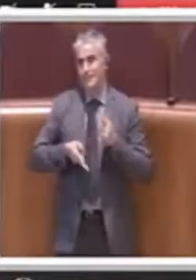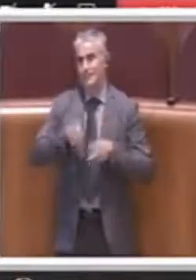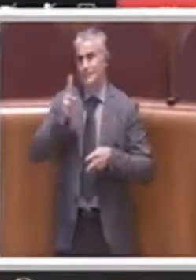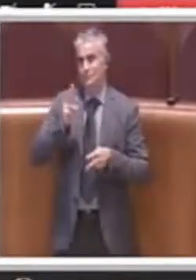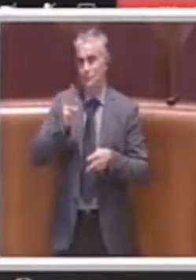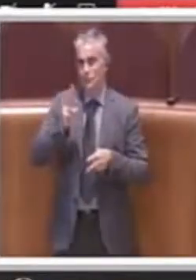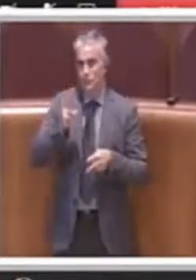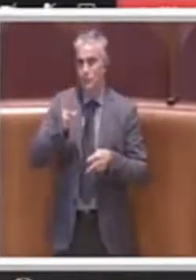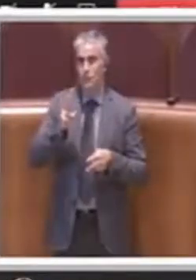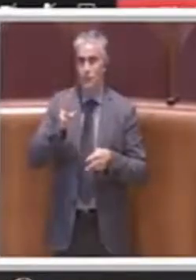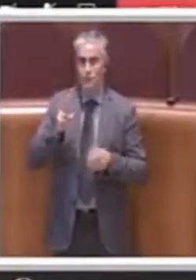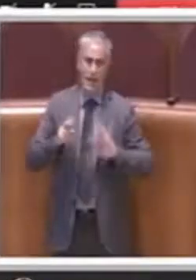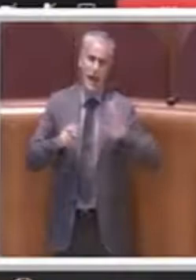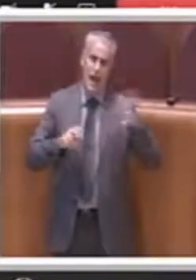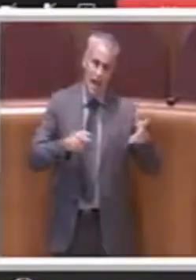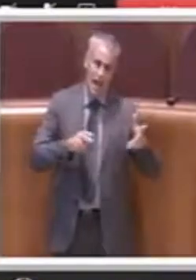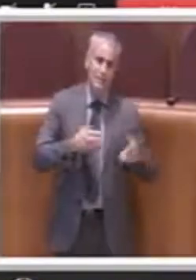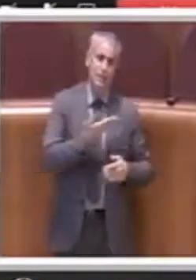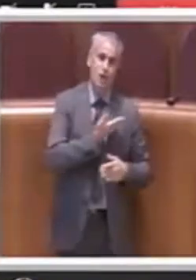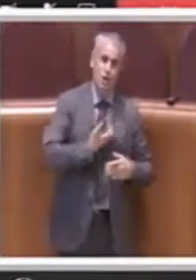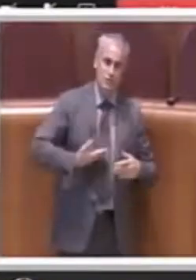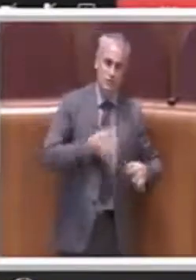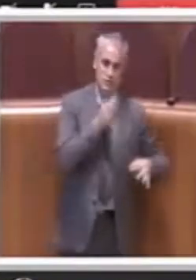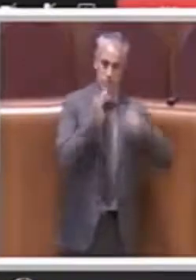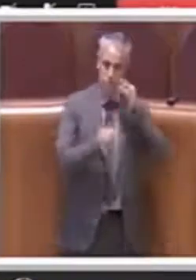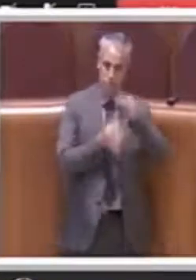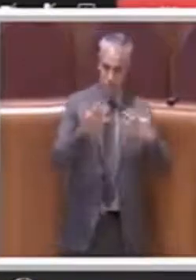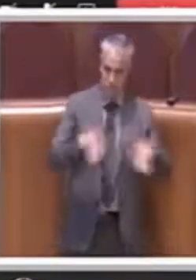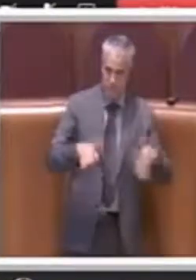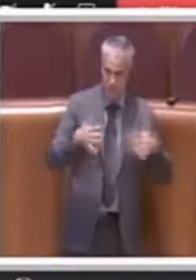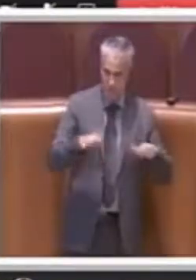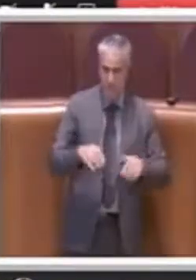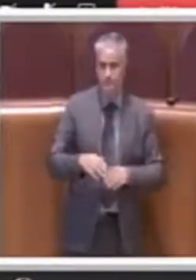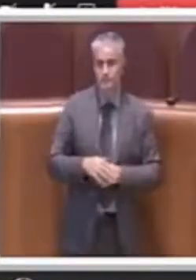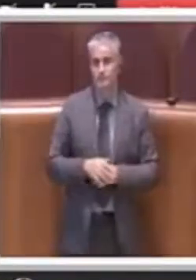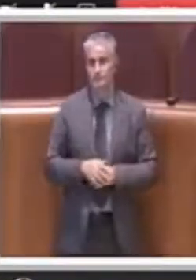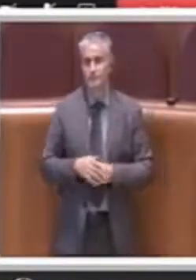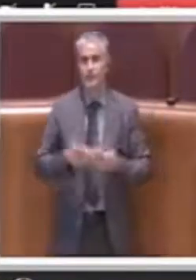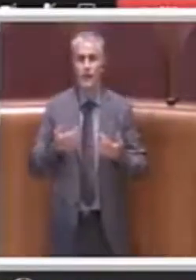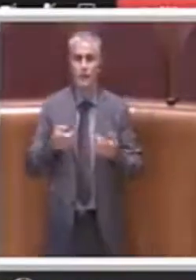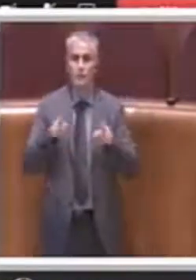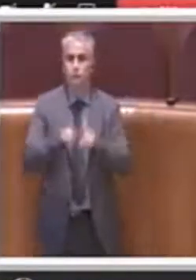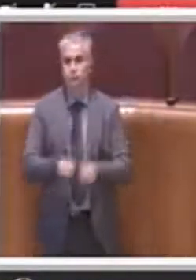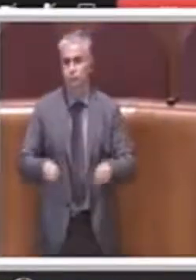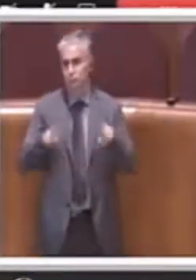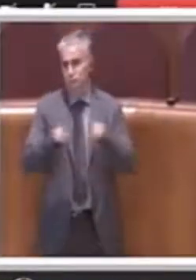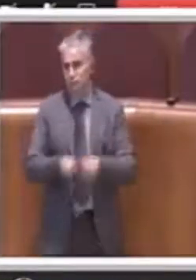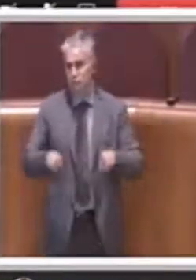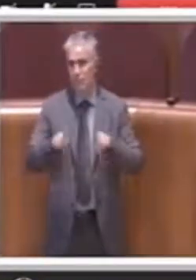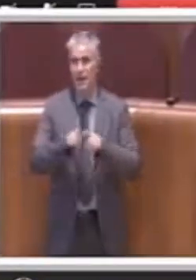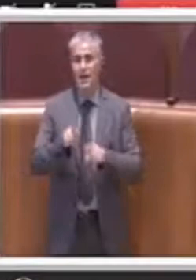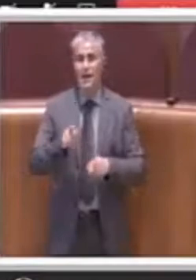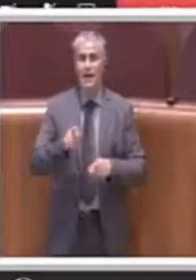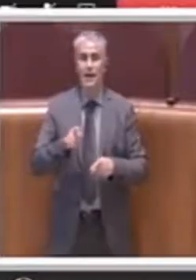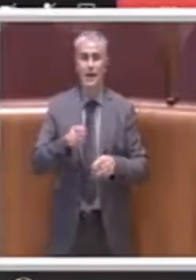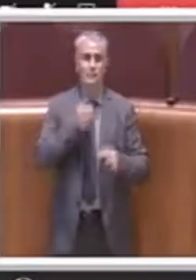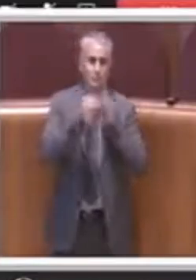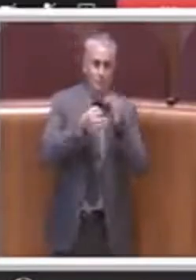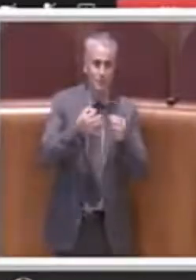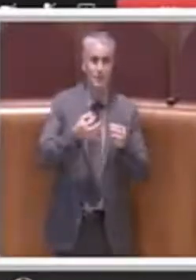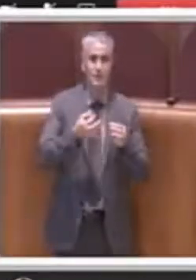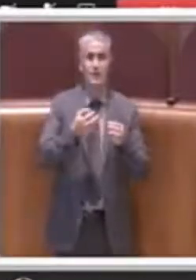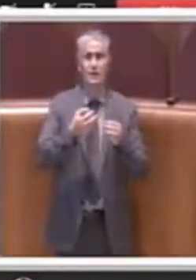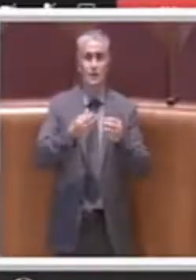citati dagli altri consiglieri. E in bilancio ovviamente si è soliti parlare un po' di tutto, quindi dove si